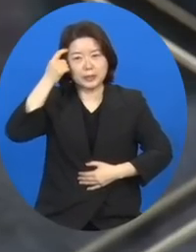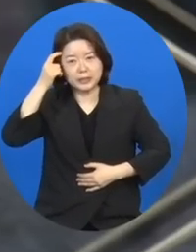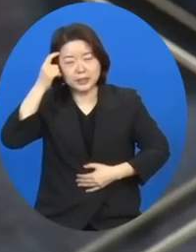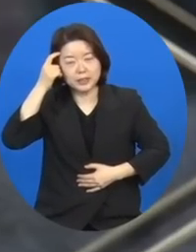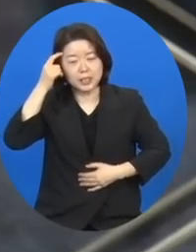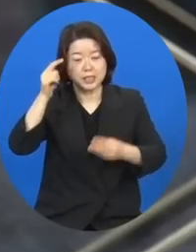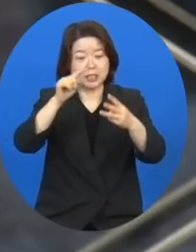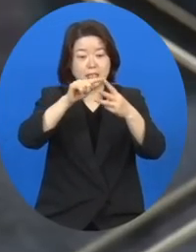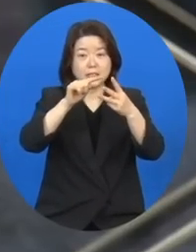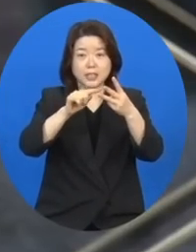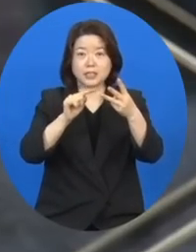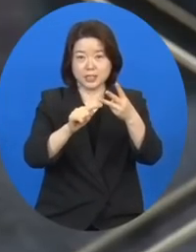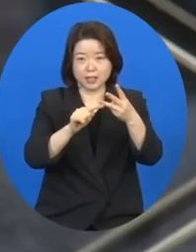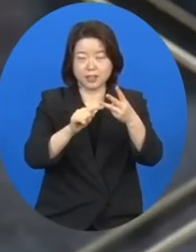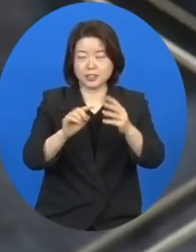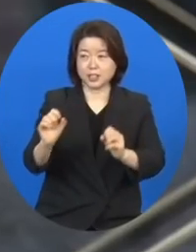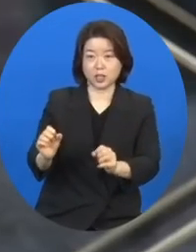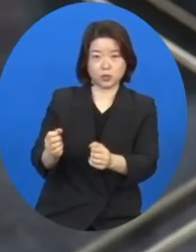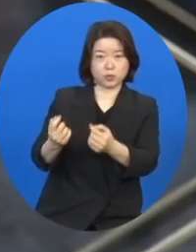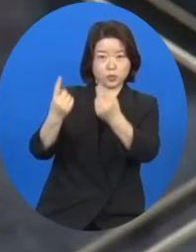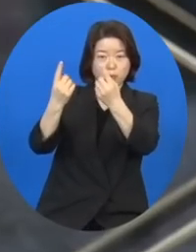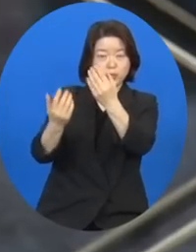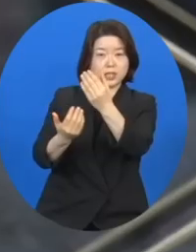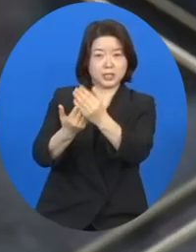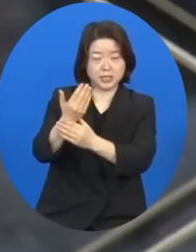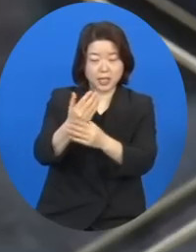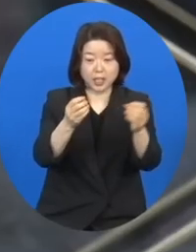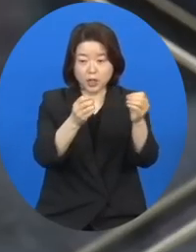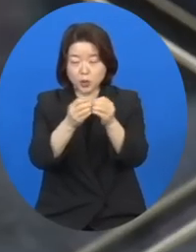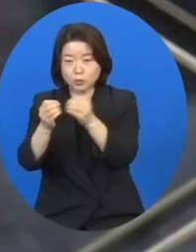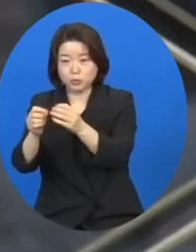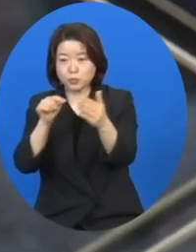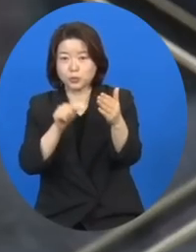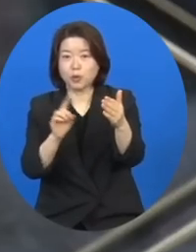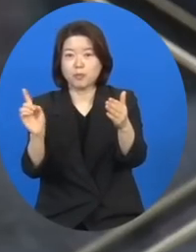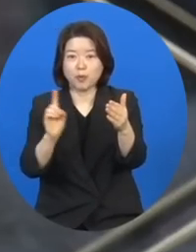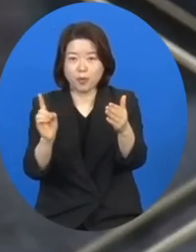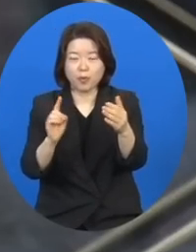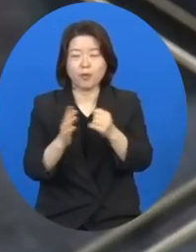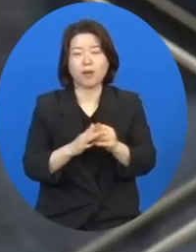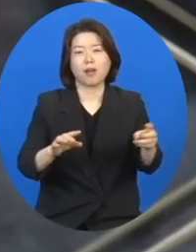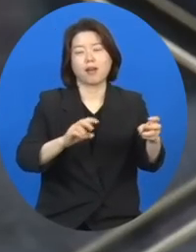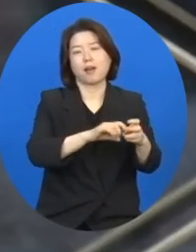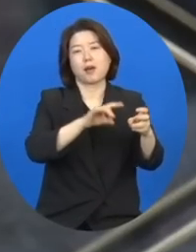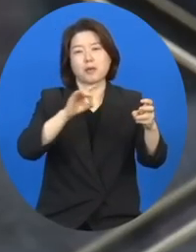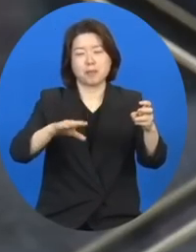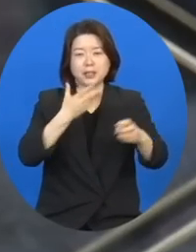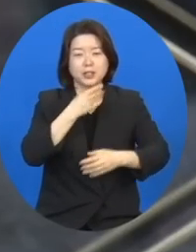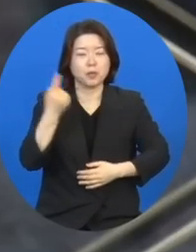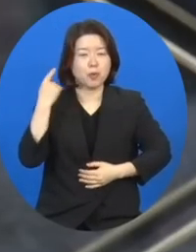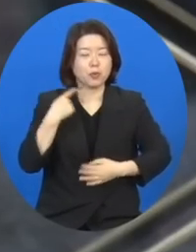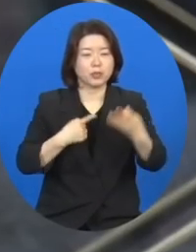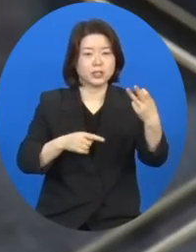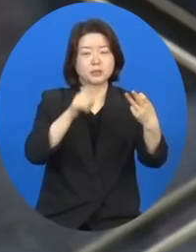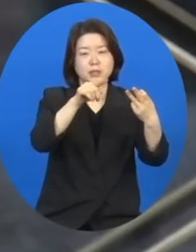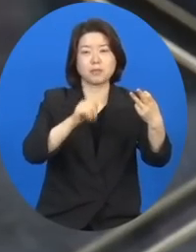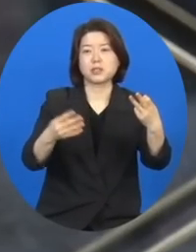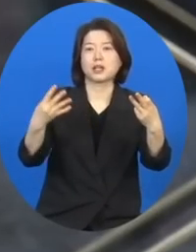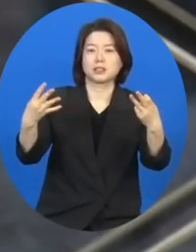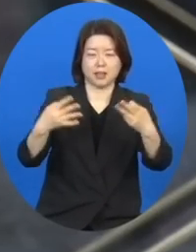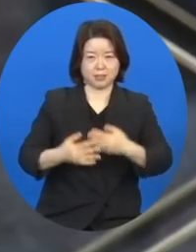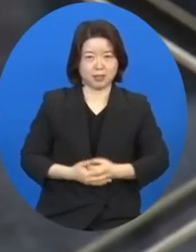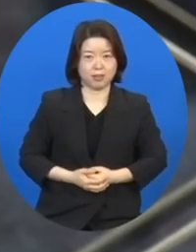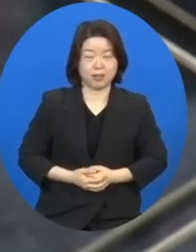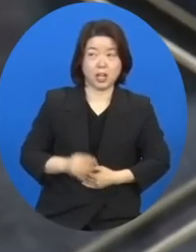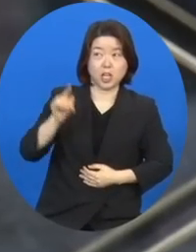세 가지가 동시에 일어나는 구절이 어디 있느냐? 마태복음 13장 44절이에요.